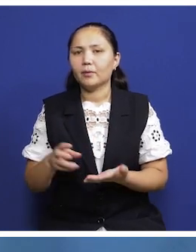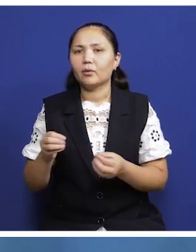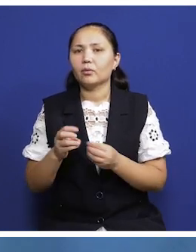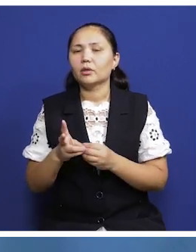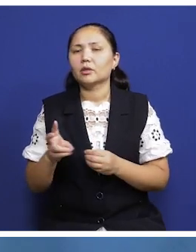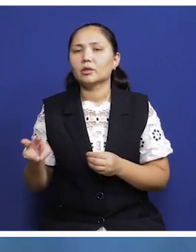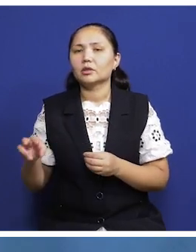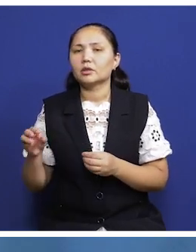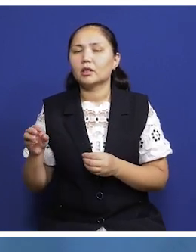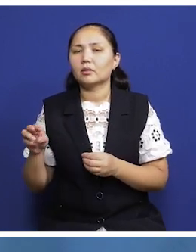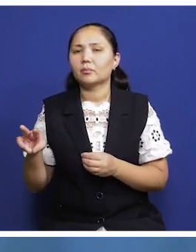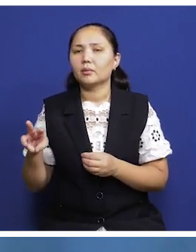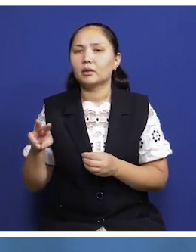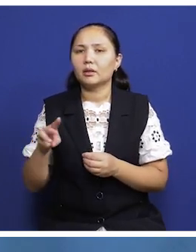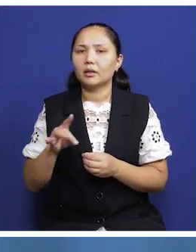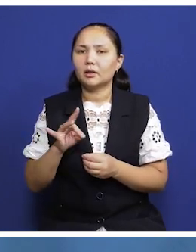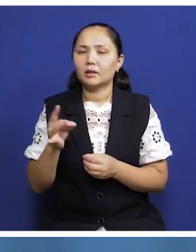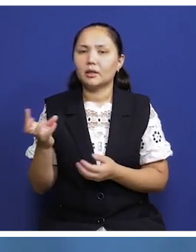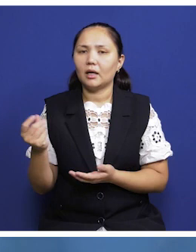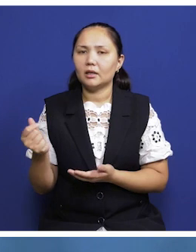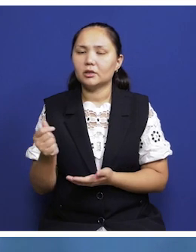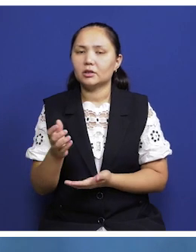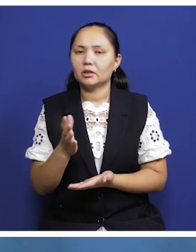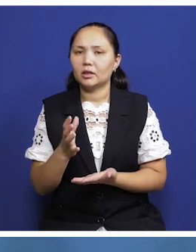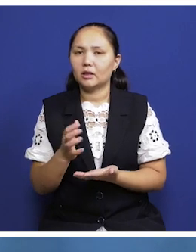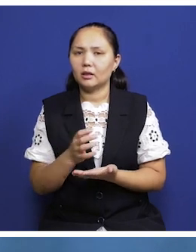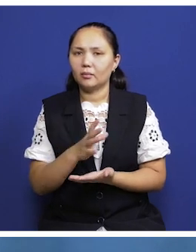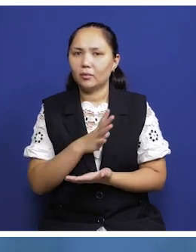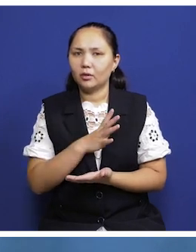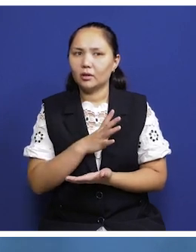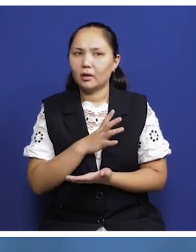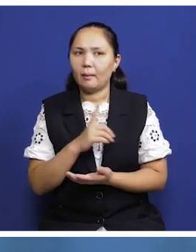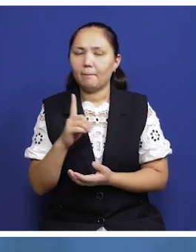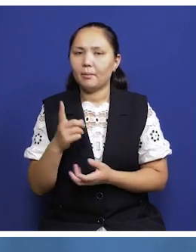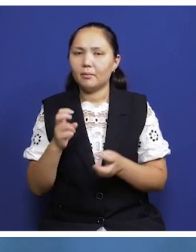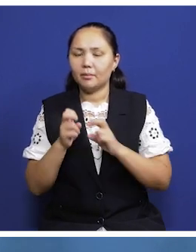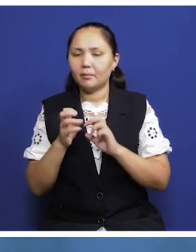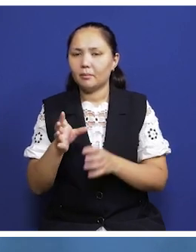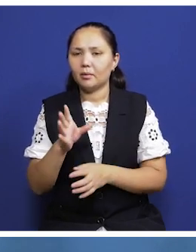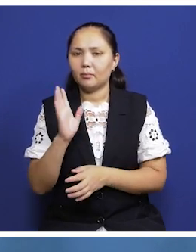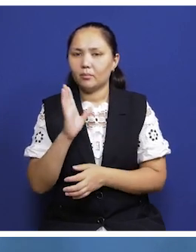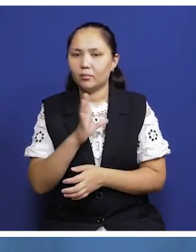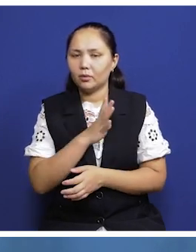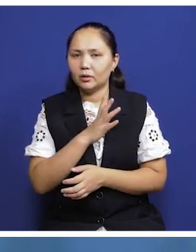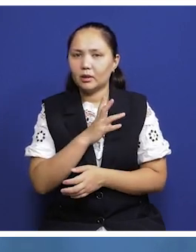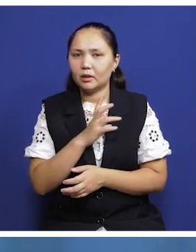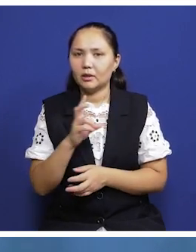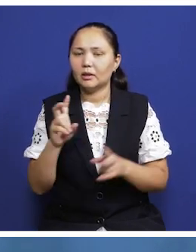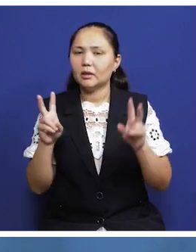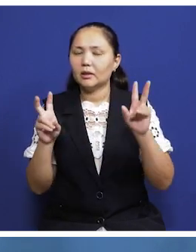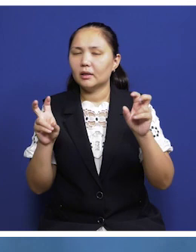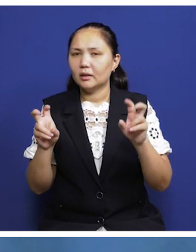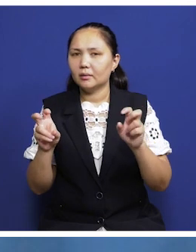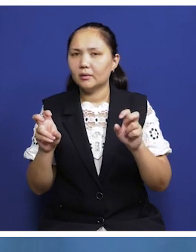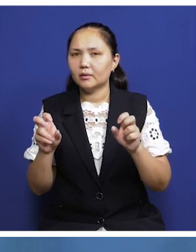теңге, жылдың соңына дейін аяқтауды күтіп отырмыз. Бұл жерде де бір проблемасы болған, өздері мердігерлермен Эни деген компания